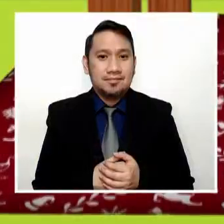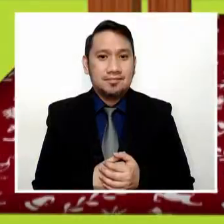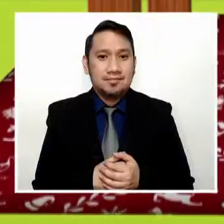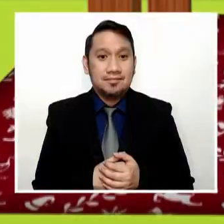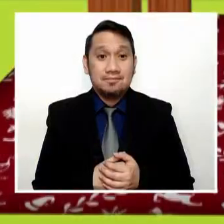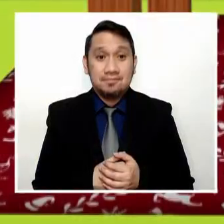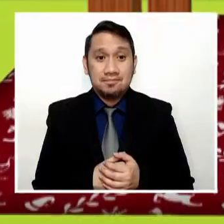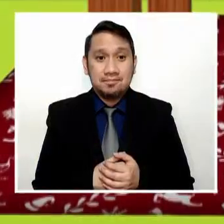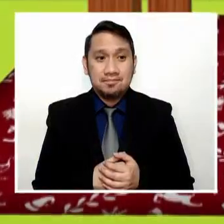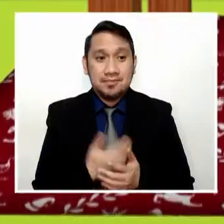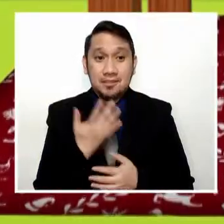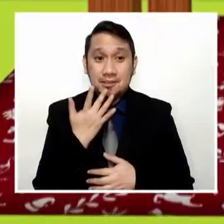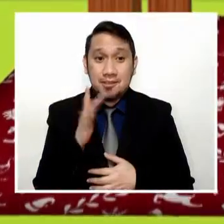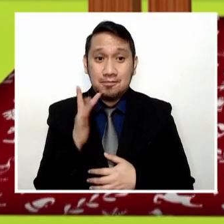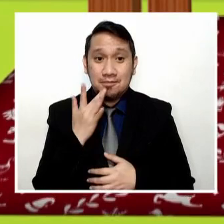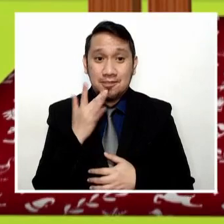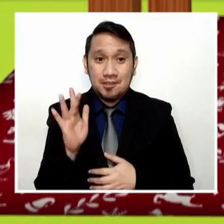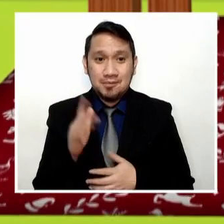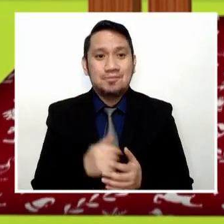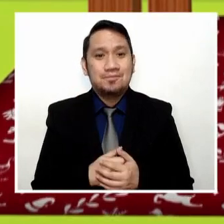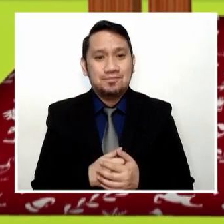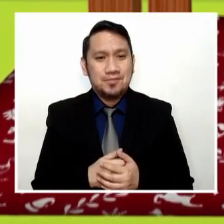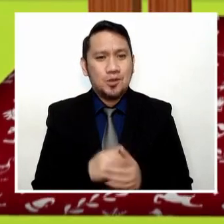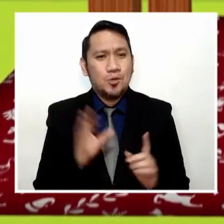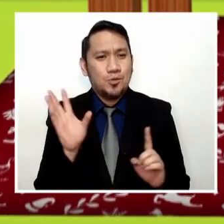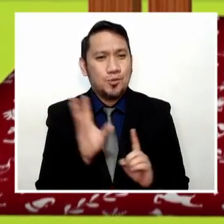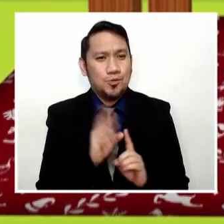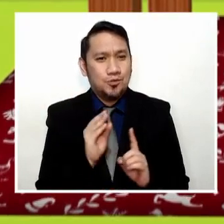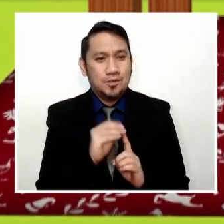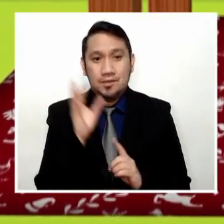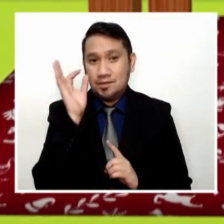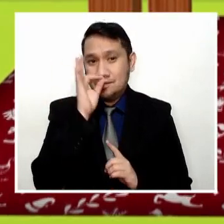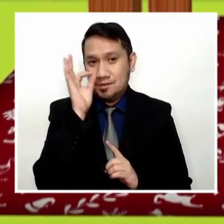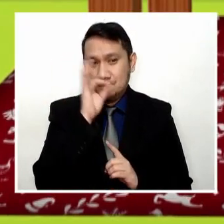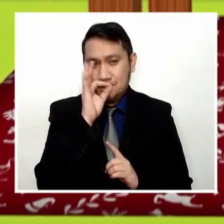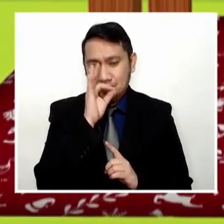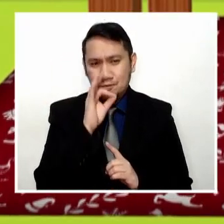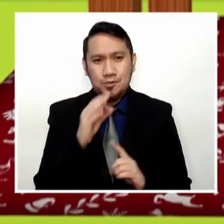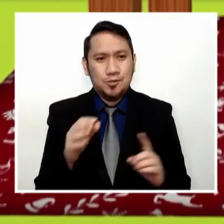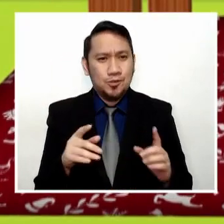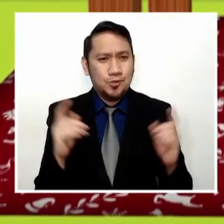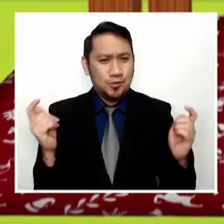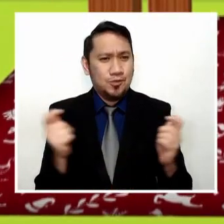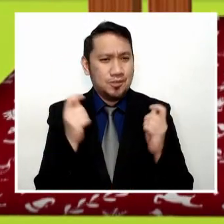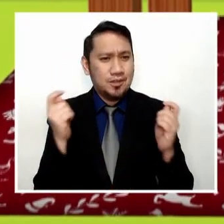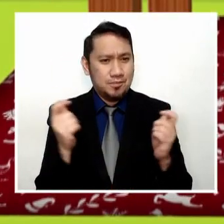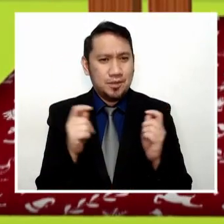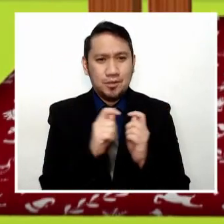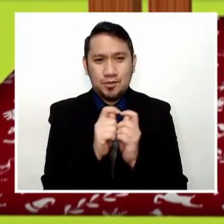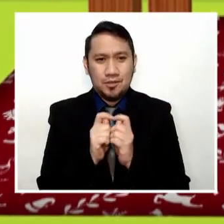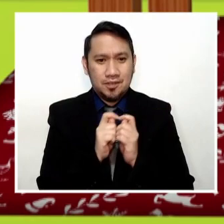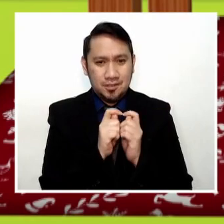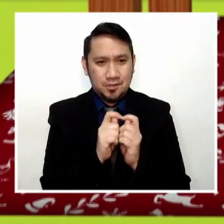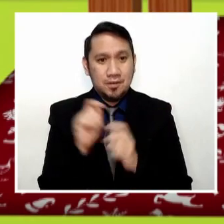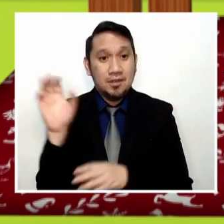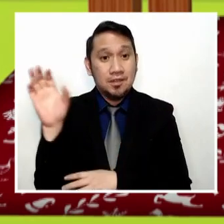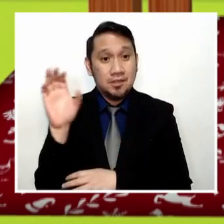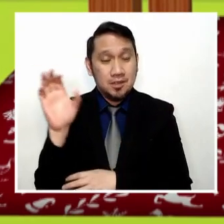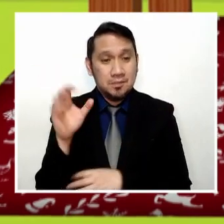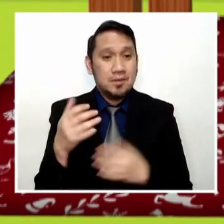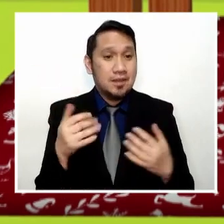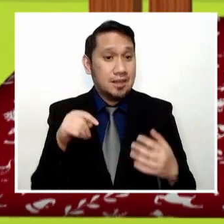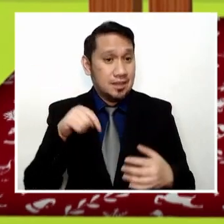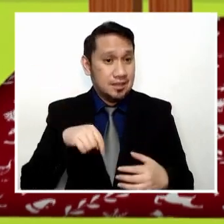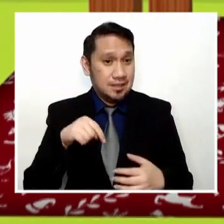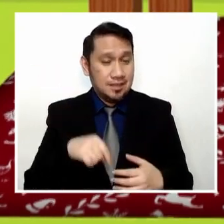Yum, yum, yum, yum! Tradisyon na ng pamilyang Pilipino ang magsalo-salo tuwing Pasko. Siyempre, di ba? So ngayong holiday